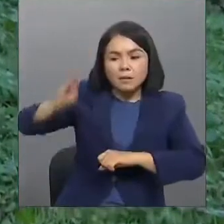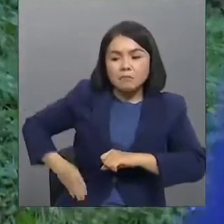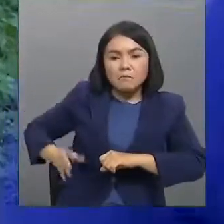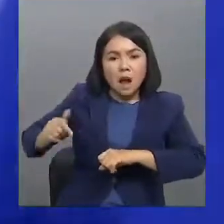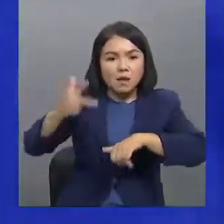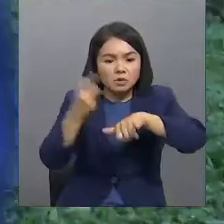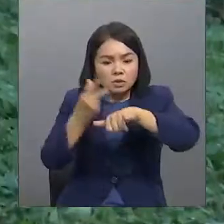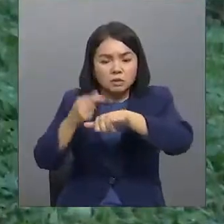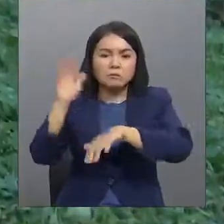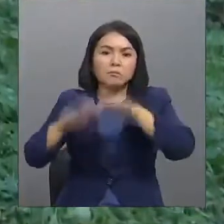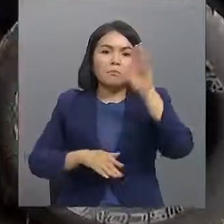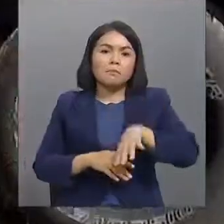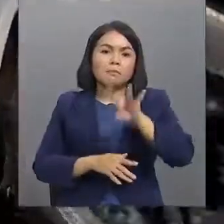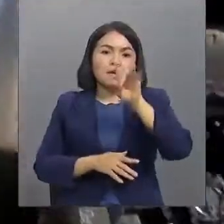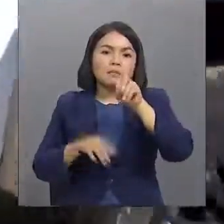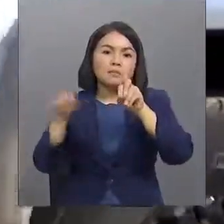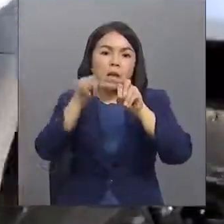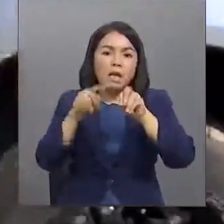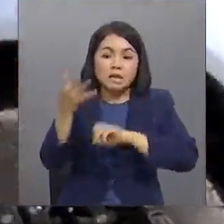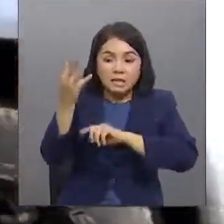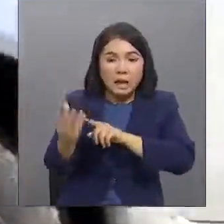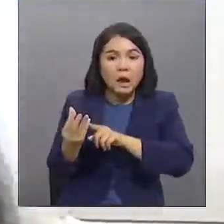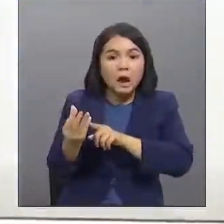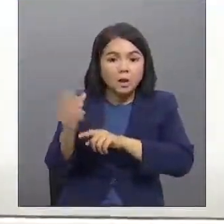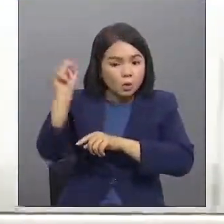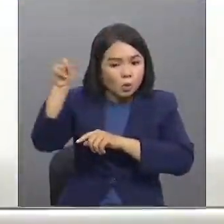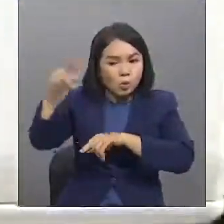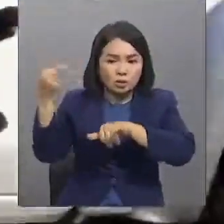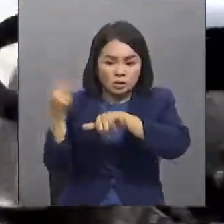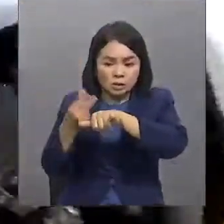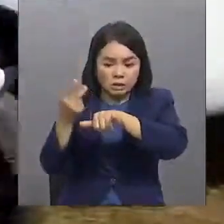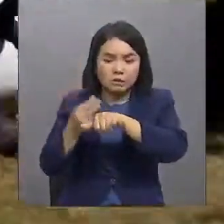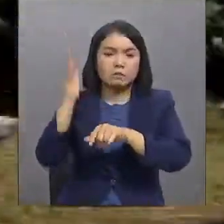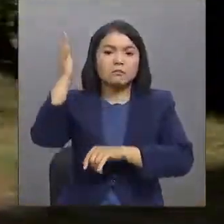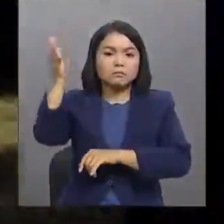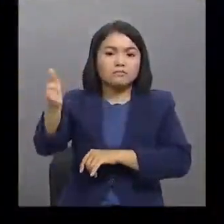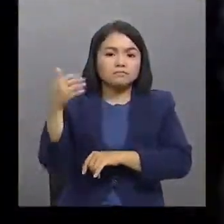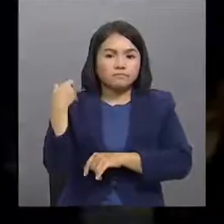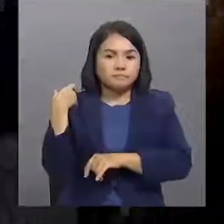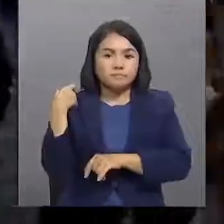ไปแล้วกว่า80%ส่วนที่เหลือจะเร่งดำเนินการให้แล้วเสร็จโดยเร็วต่อไป